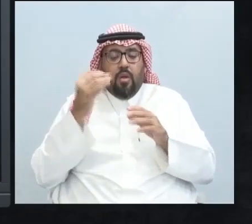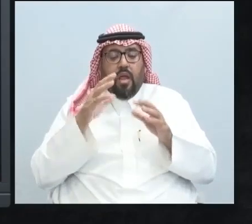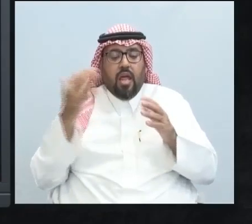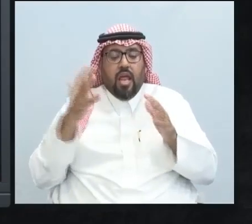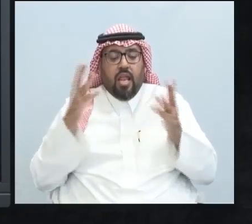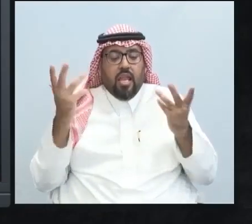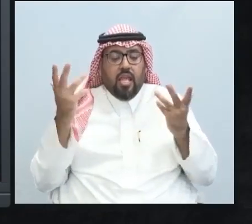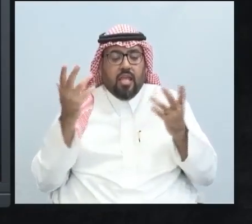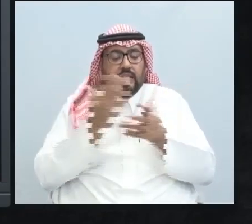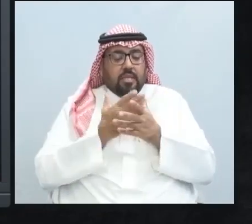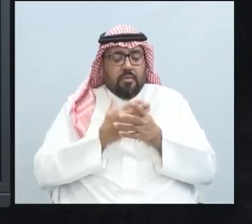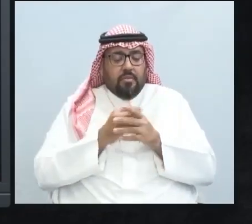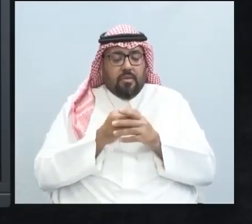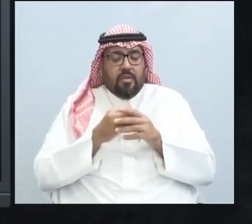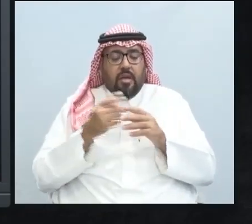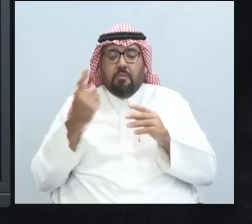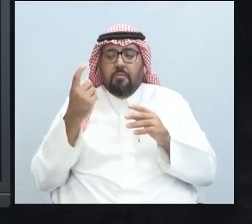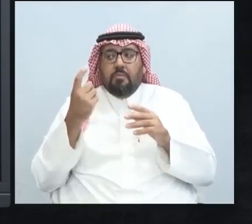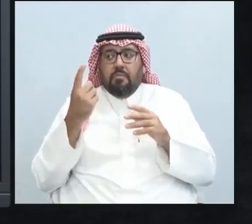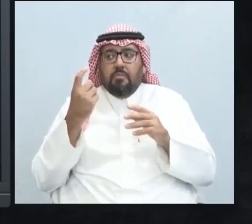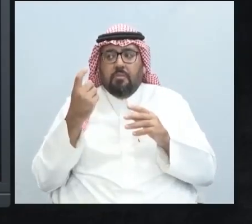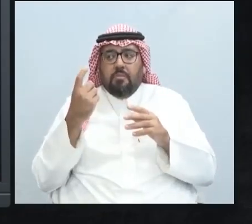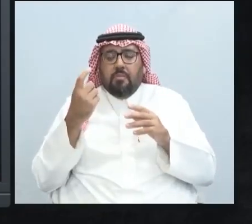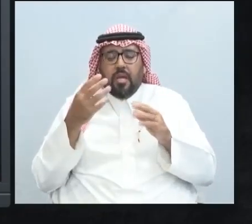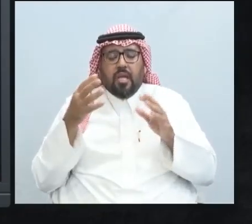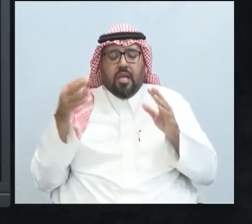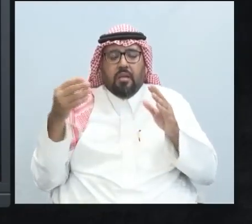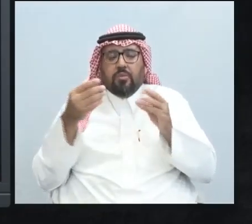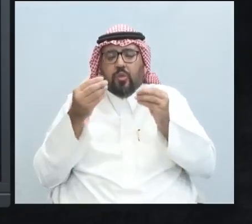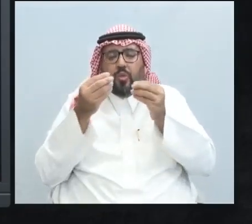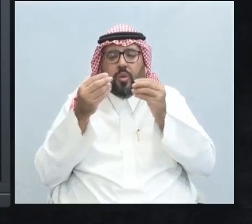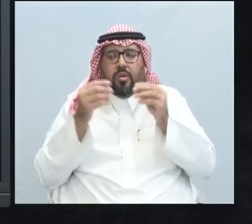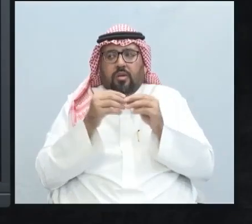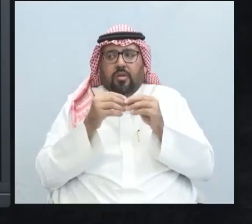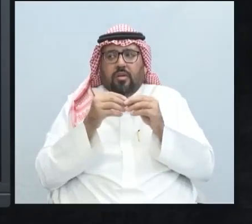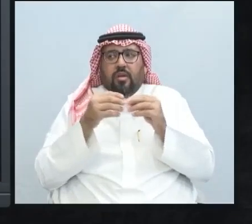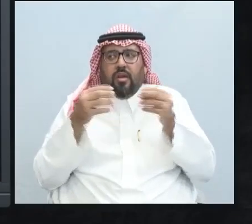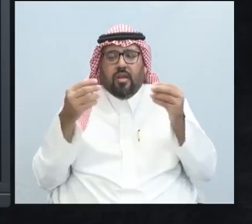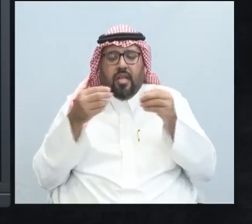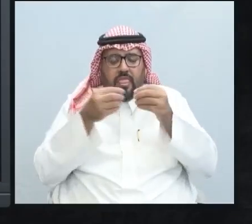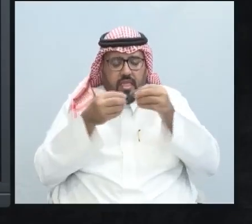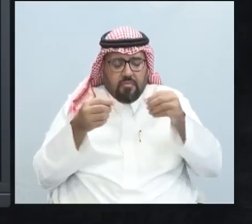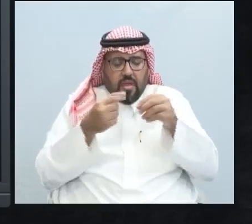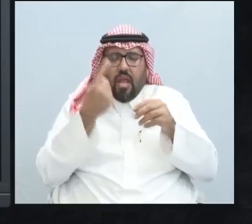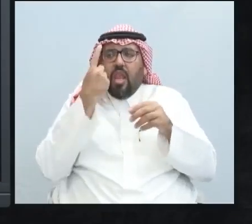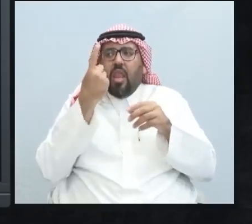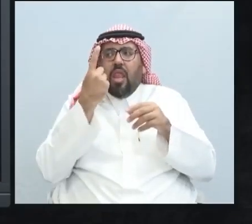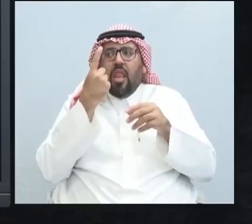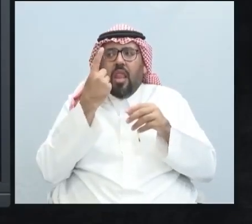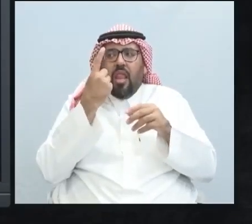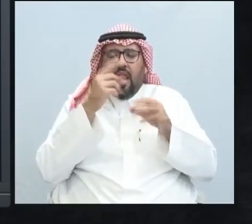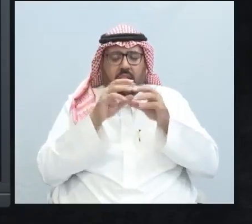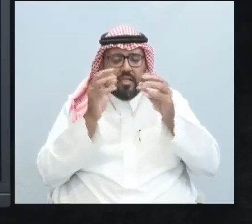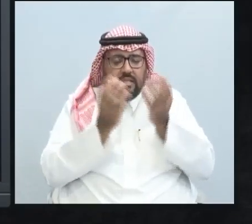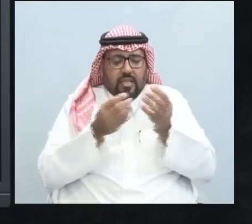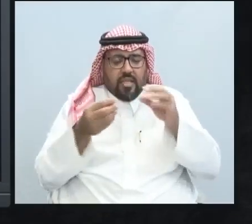عللي لماذا وصل مئات الملايين عفوا المئات من الحيات المنويه ولكن لن يقوم بتحليل او باختراق هذه البويضه